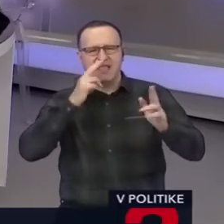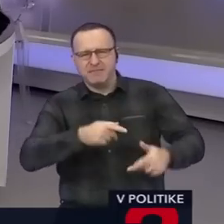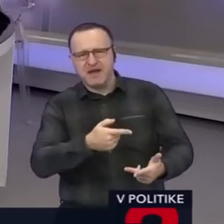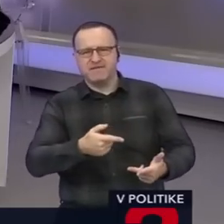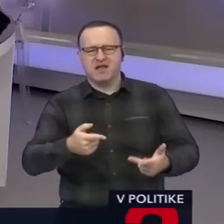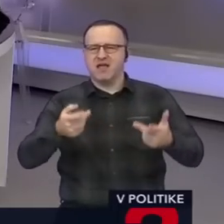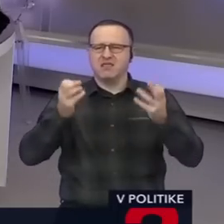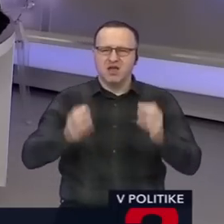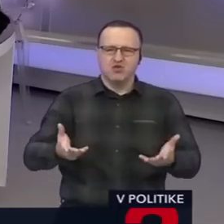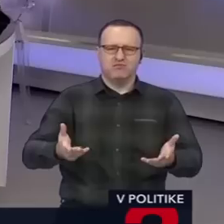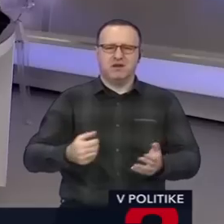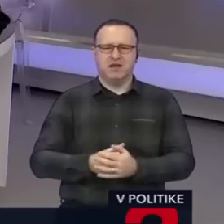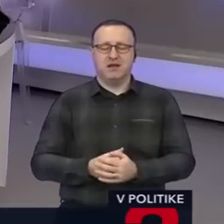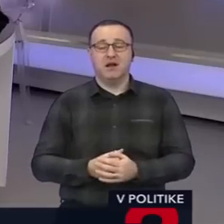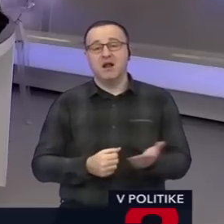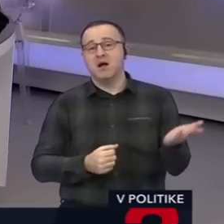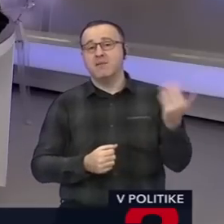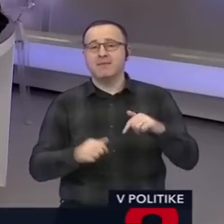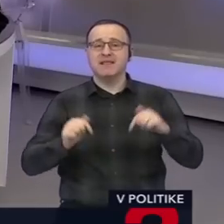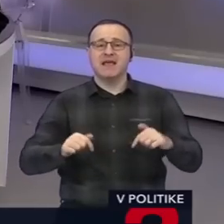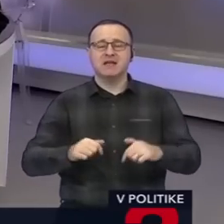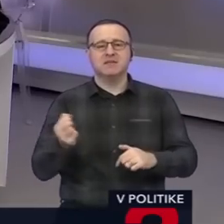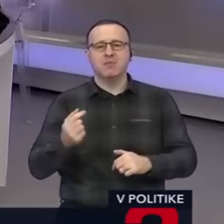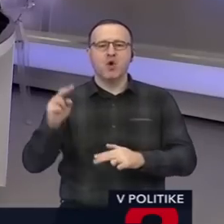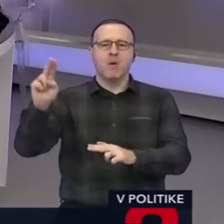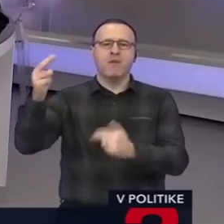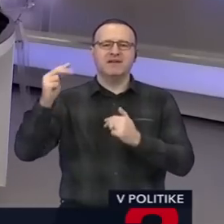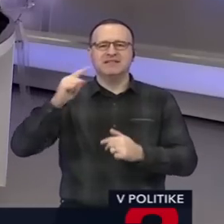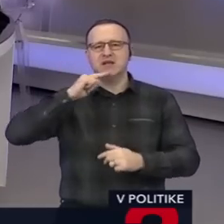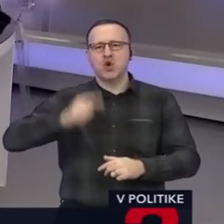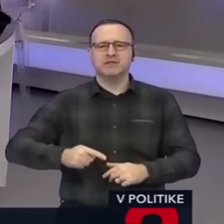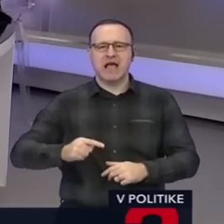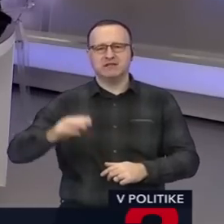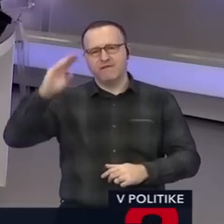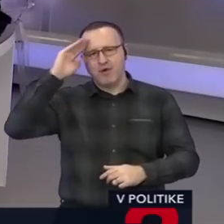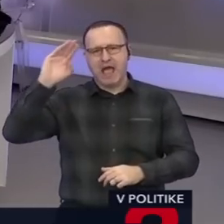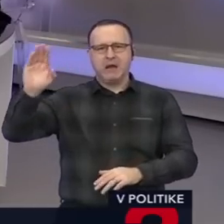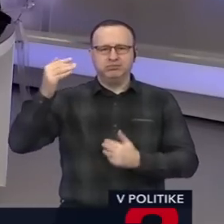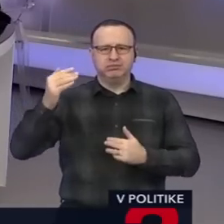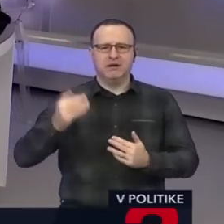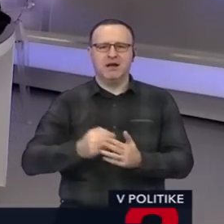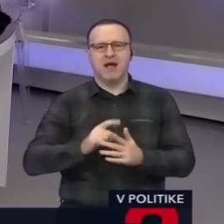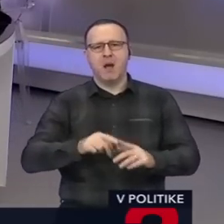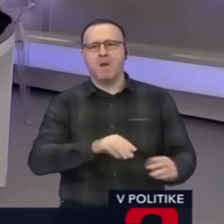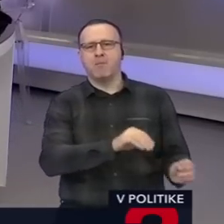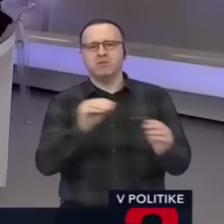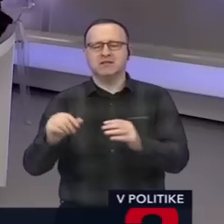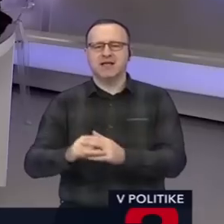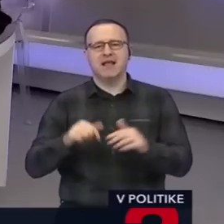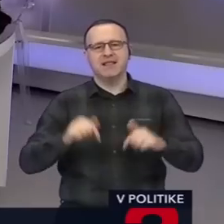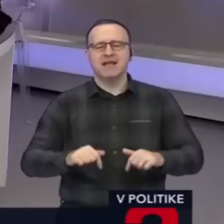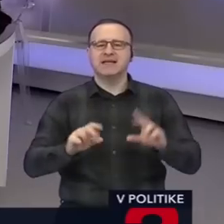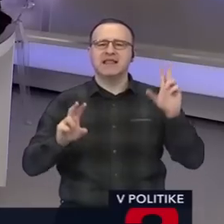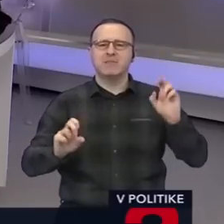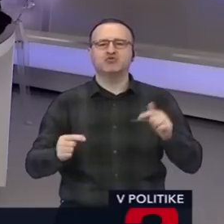ale k tomu, čo naozaj rezonuje okrem povolávacích rozkazov a mobilizácie na Slovensku, a to sú stíhačky. Vidíte,